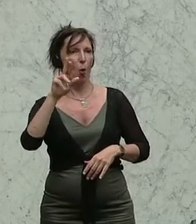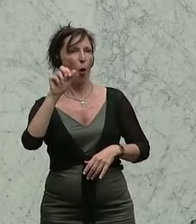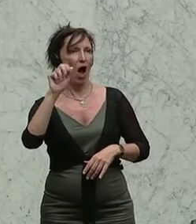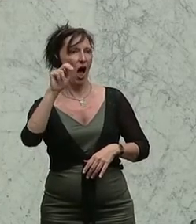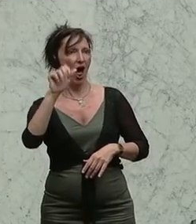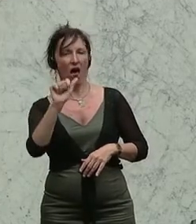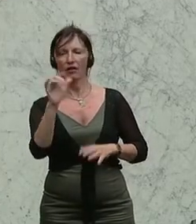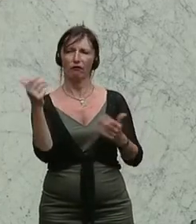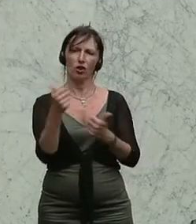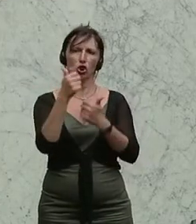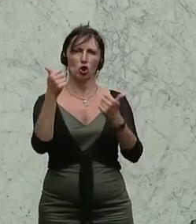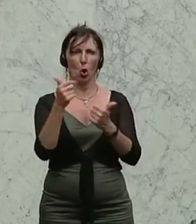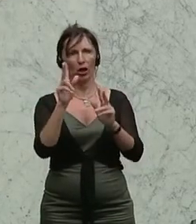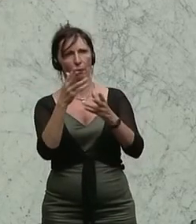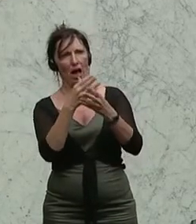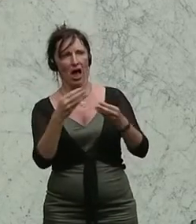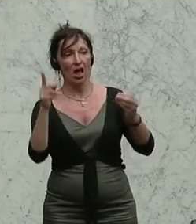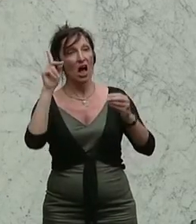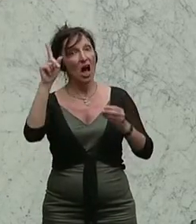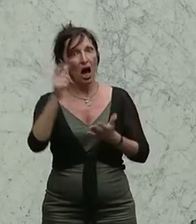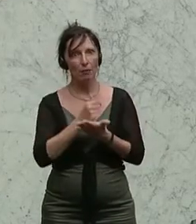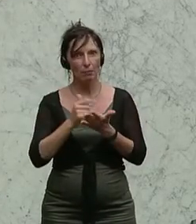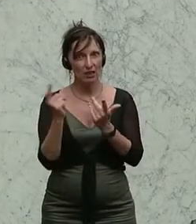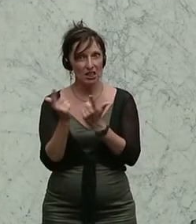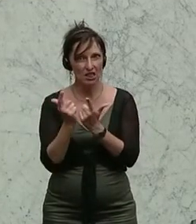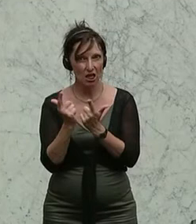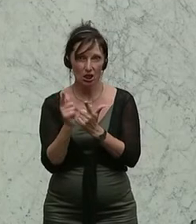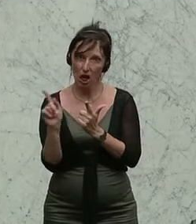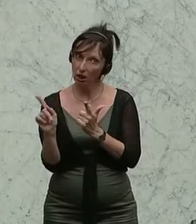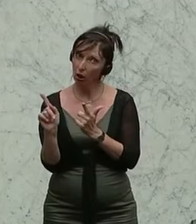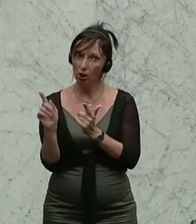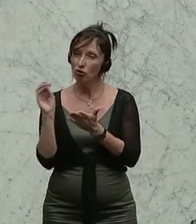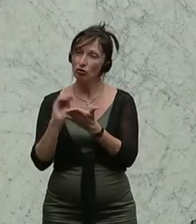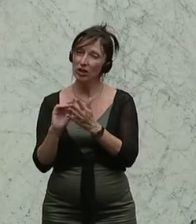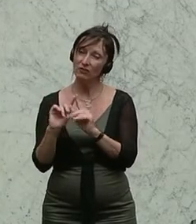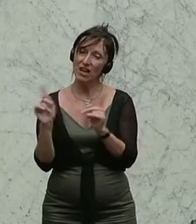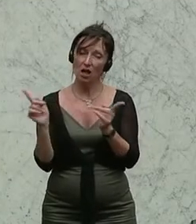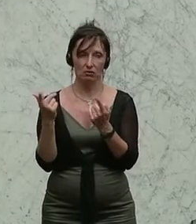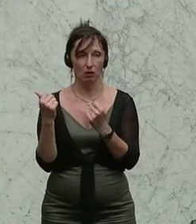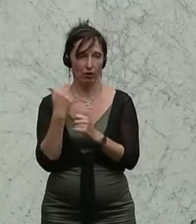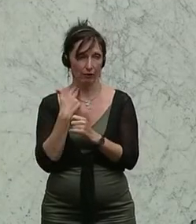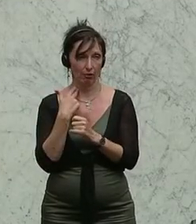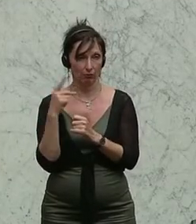of Medicine kommt aber zu anderen Erkenntnissen. Dort steht nämlich, dass vor allem